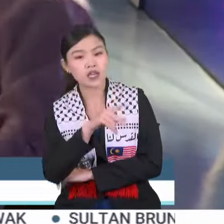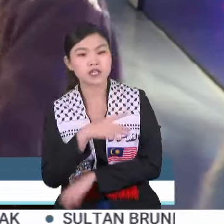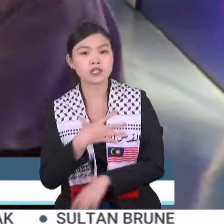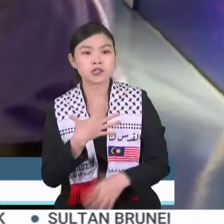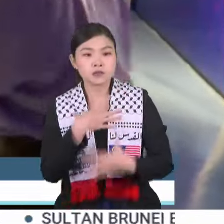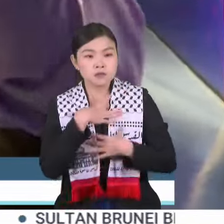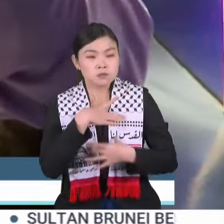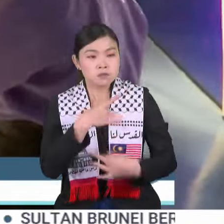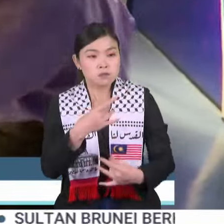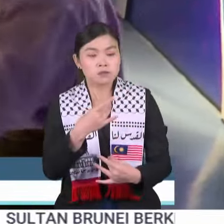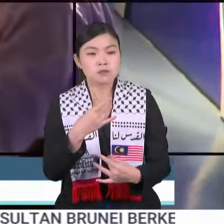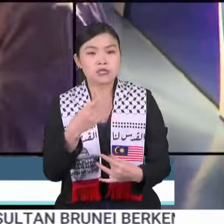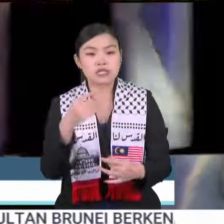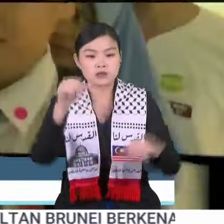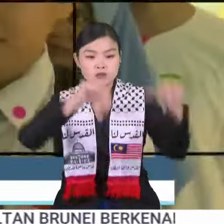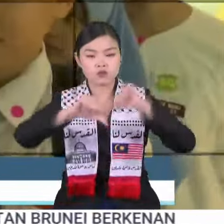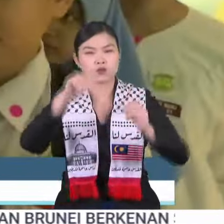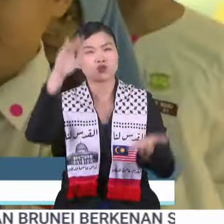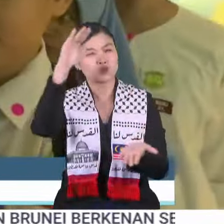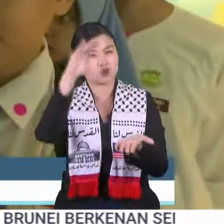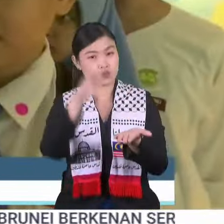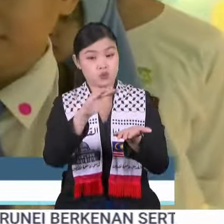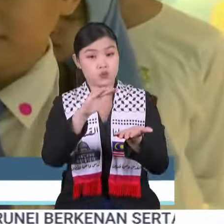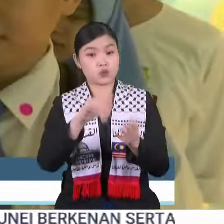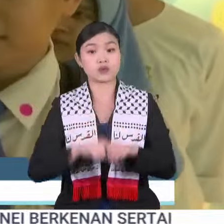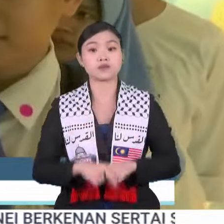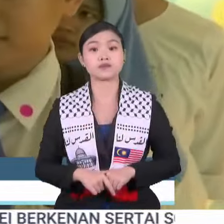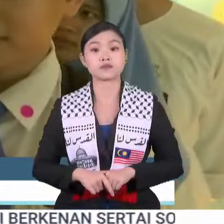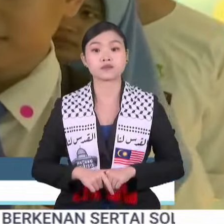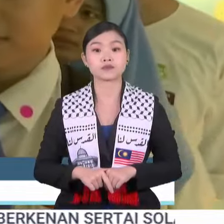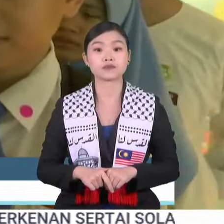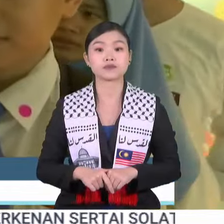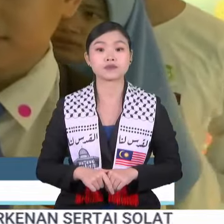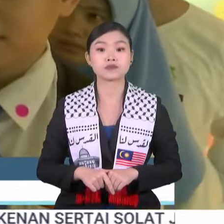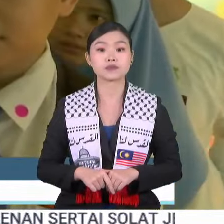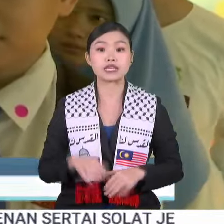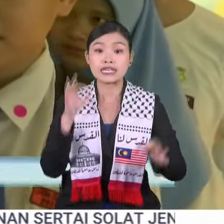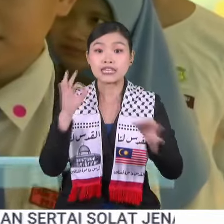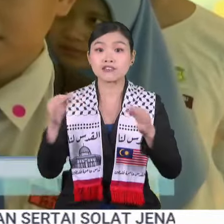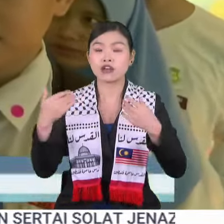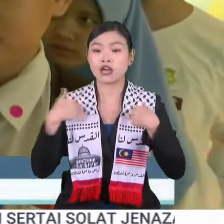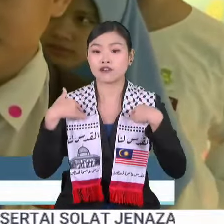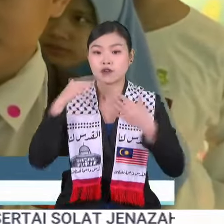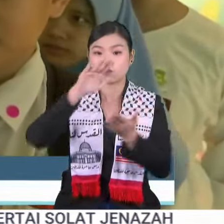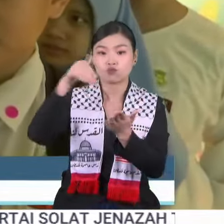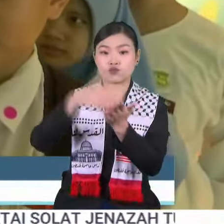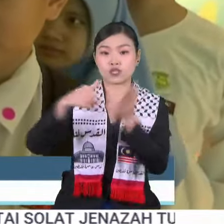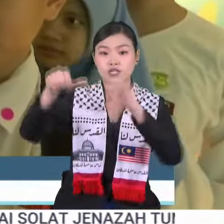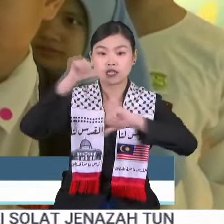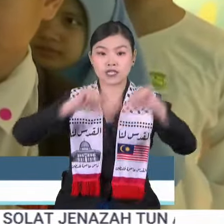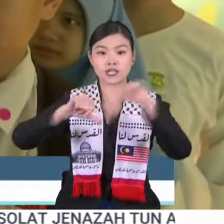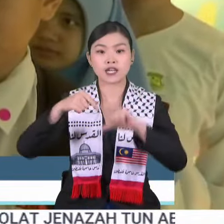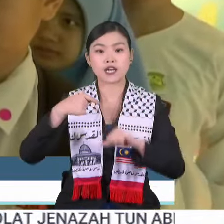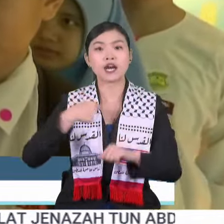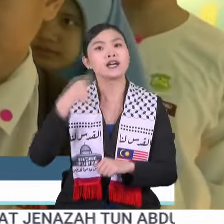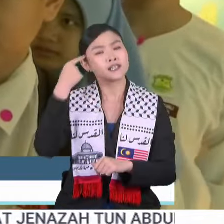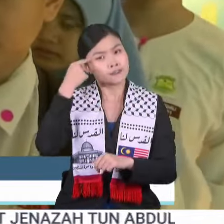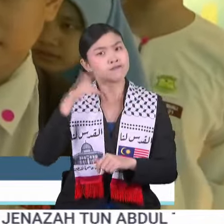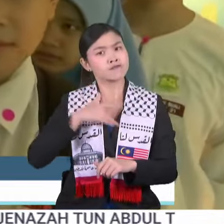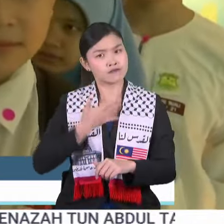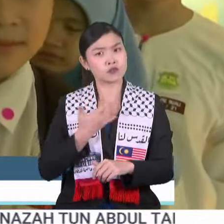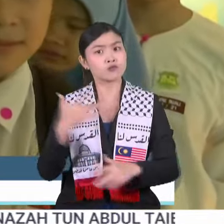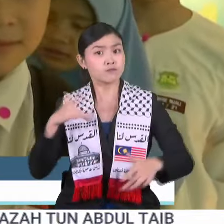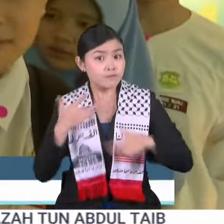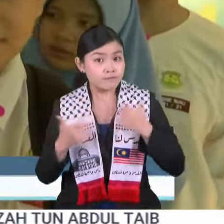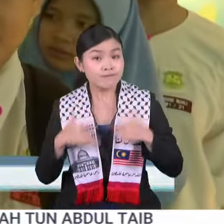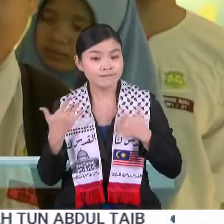mendalami bidang sains amat kurang. Bila ada pusat sains kena buat di sini, saya rasa bosan tu jadi seronok.